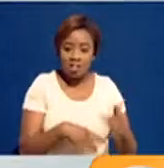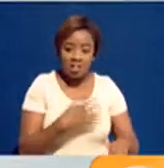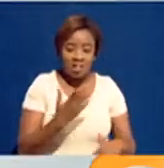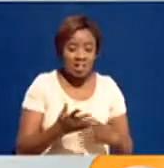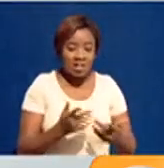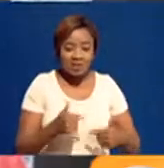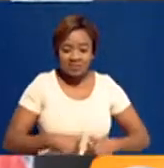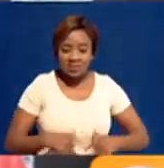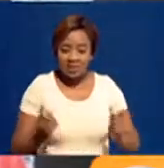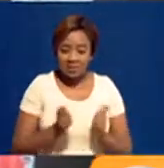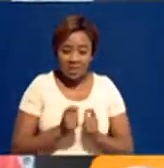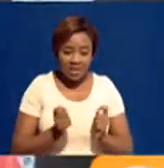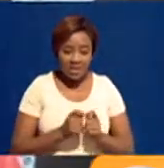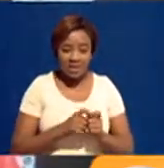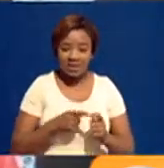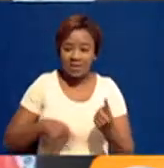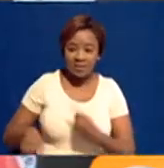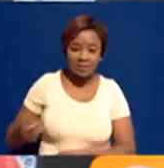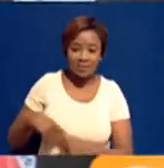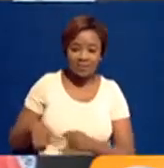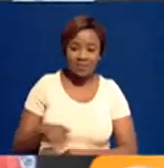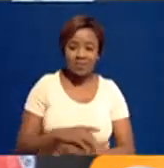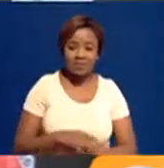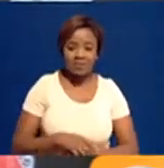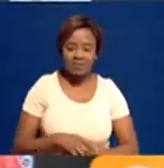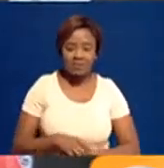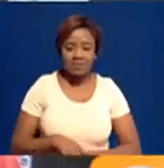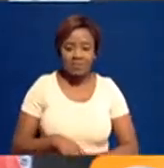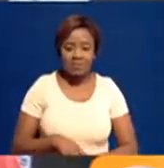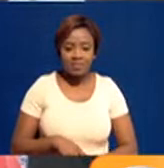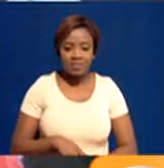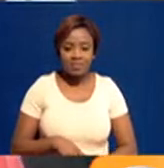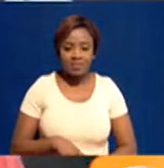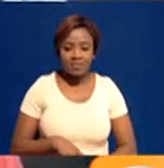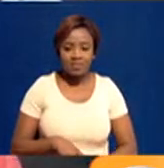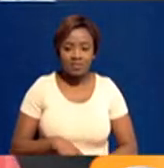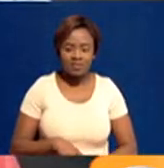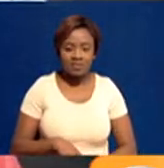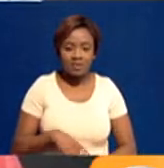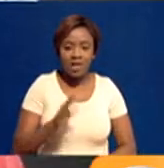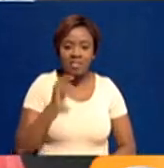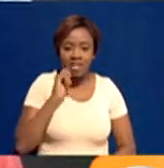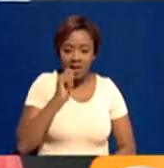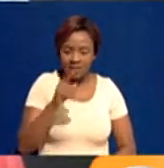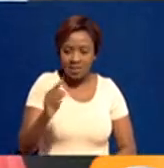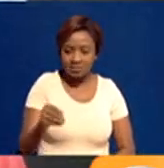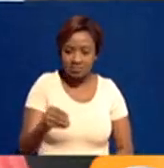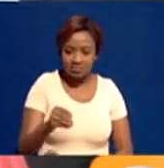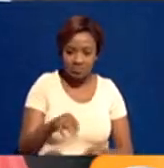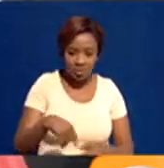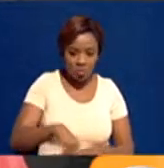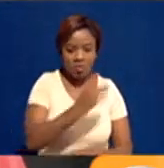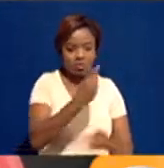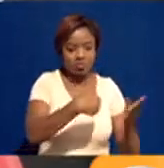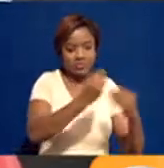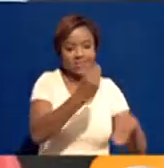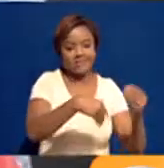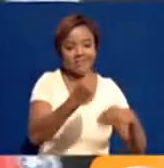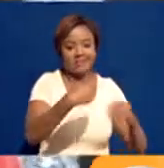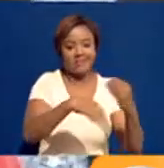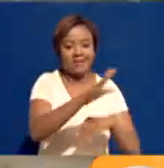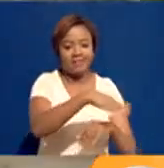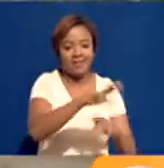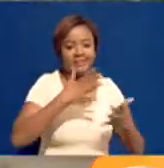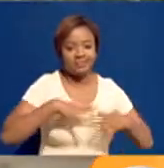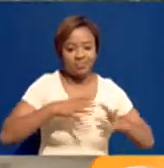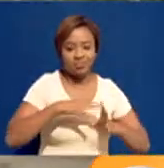even diarrhea. Ilikuwa nasungusha na hiyo watu anakunywa kwa pombe. Akachukua hiyo manyama, akaenda kuuza kwa watu ende